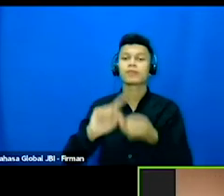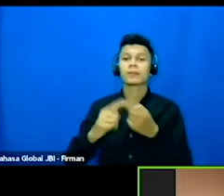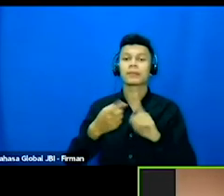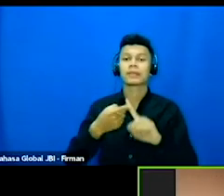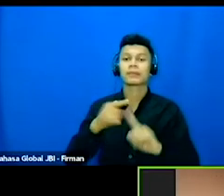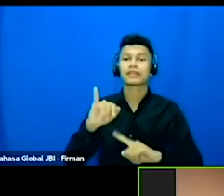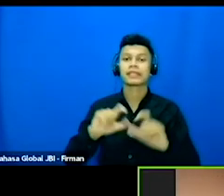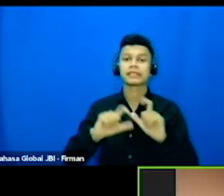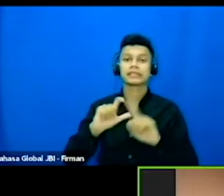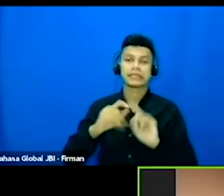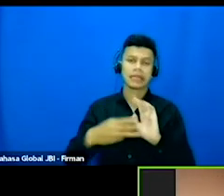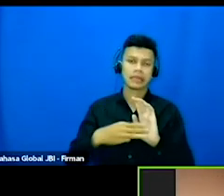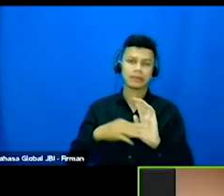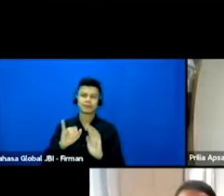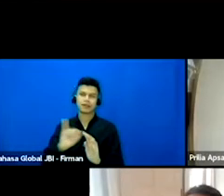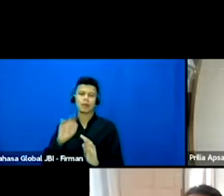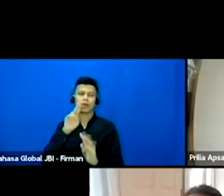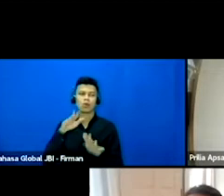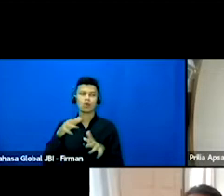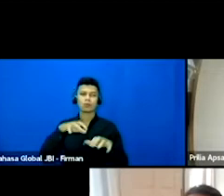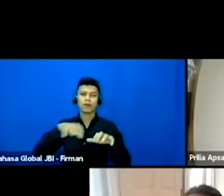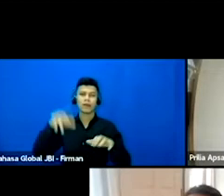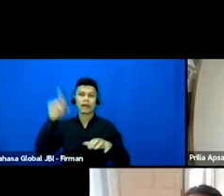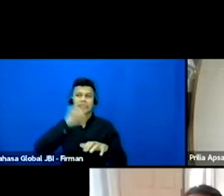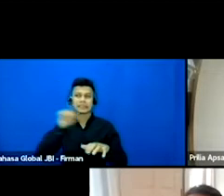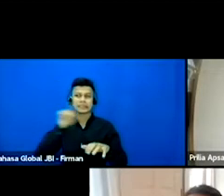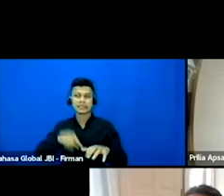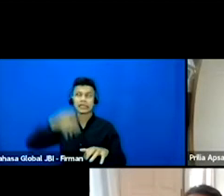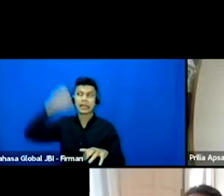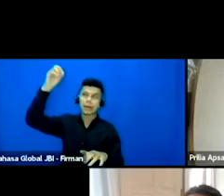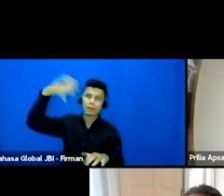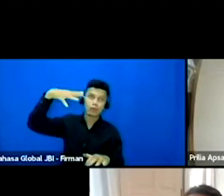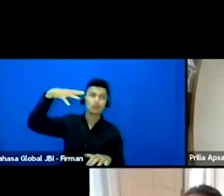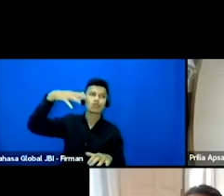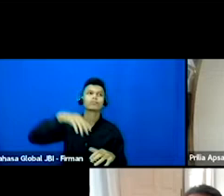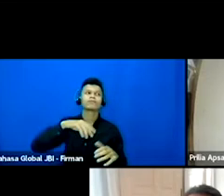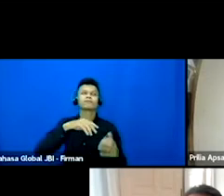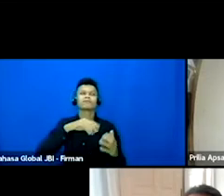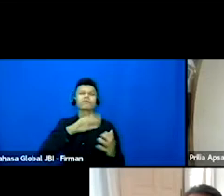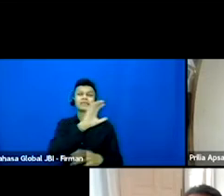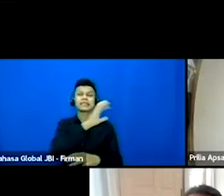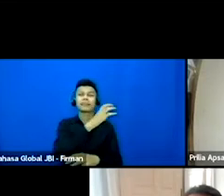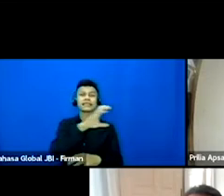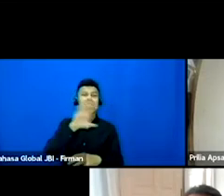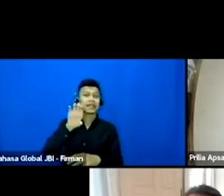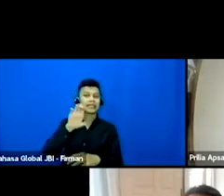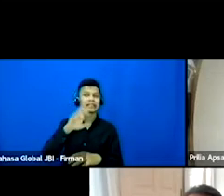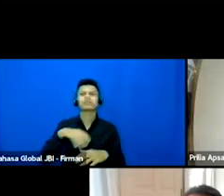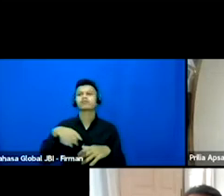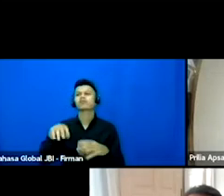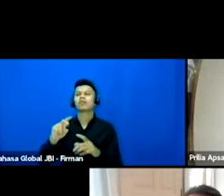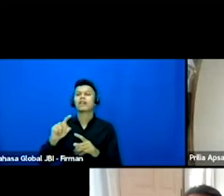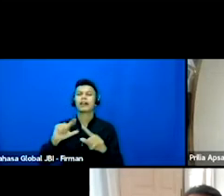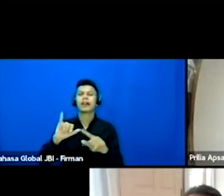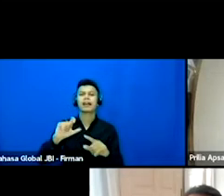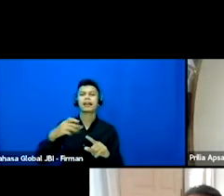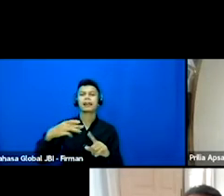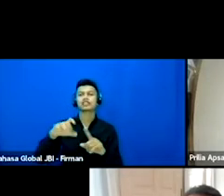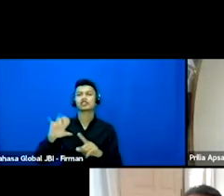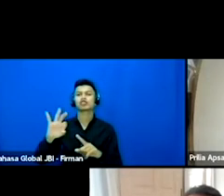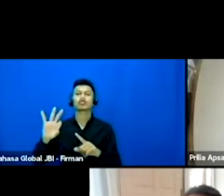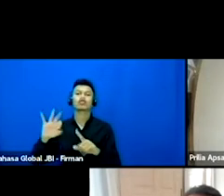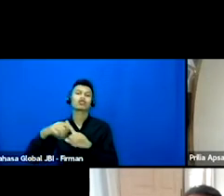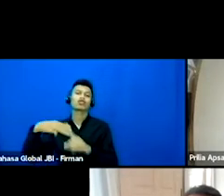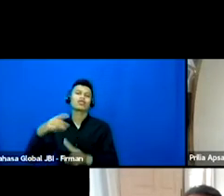untuk barang-barang listrik lampu LED kipas angin rice cooker dan sebagainya Itu juga ada label-label